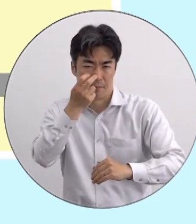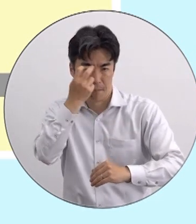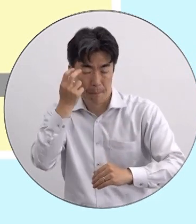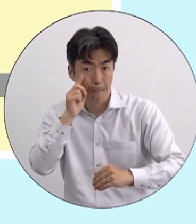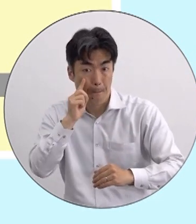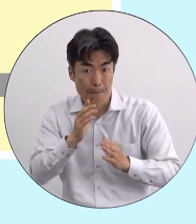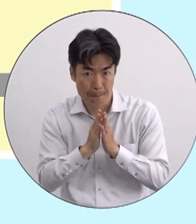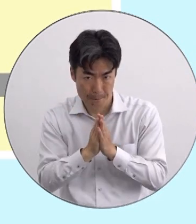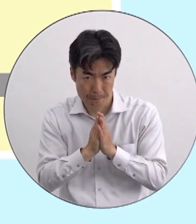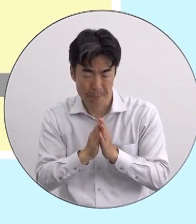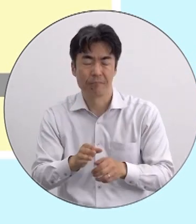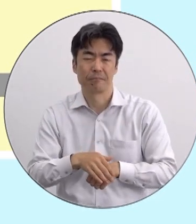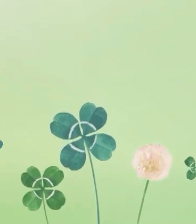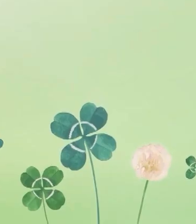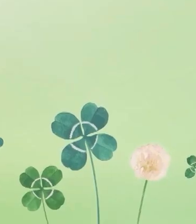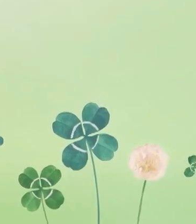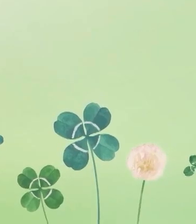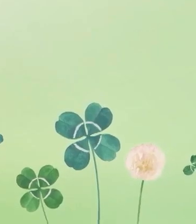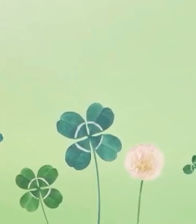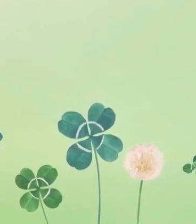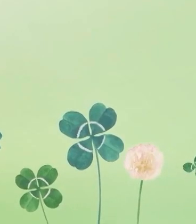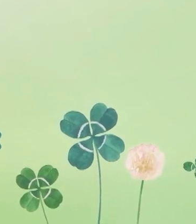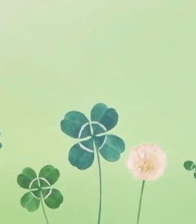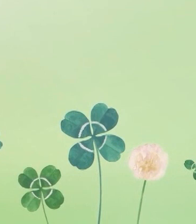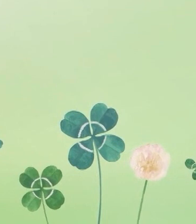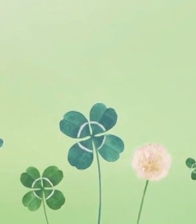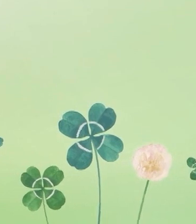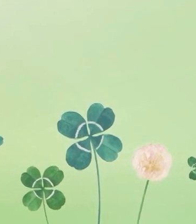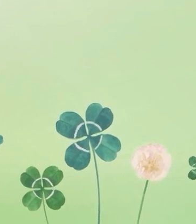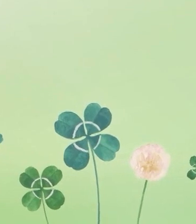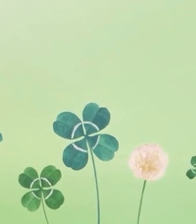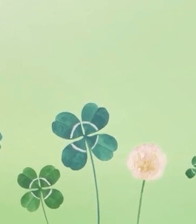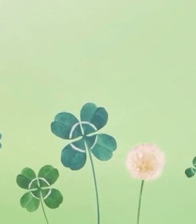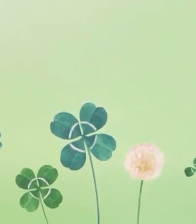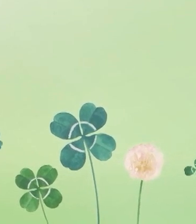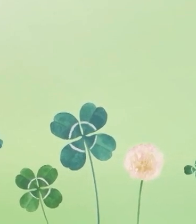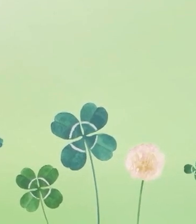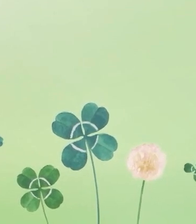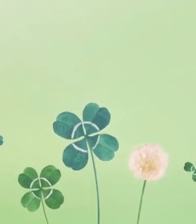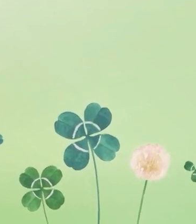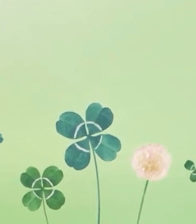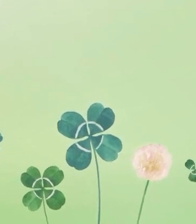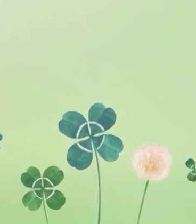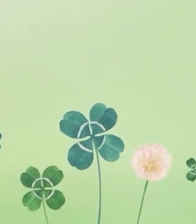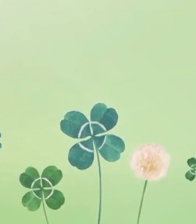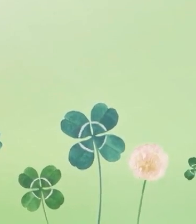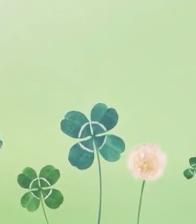てください。 越谷リセ